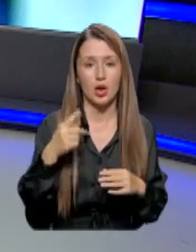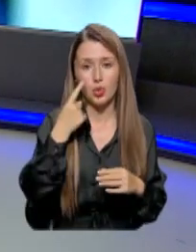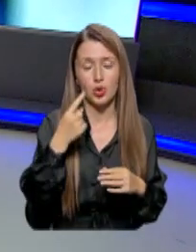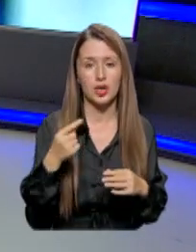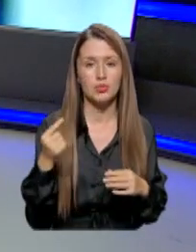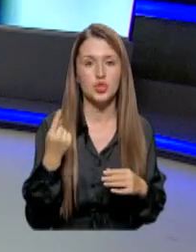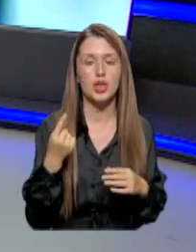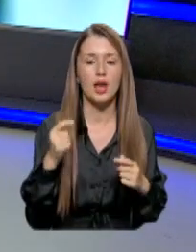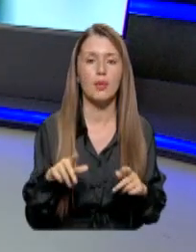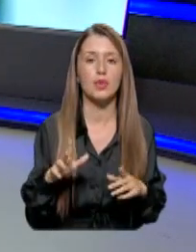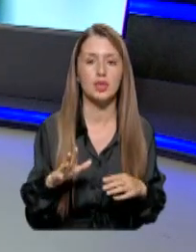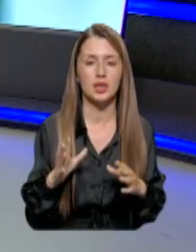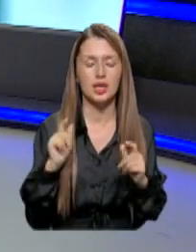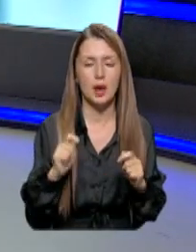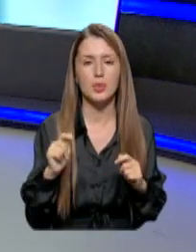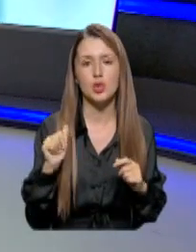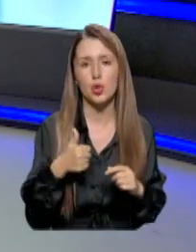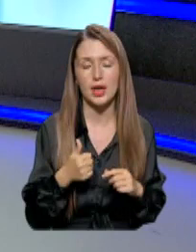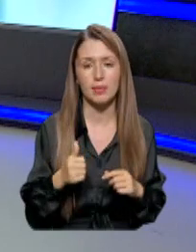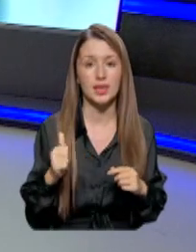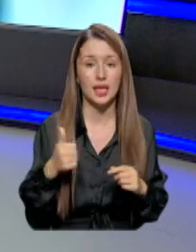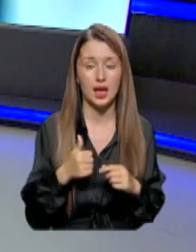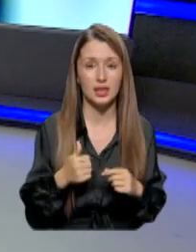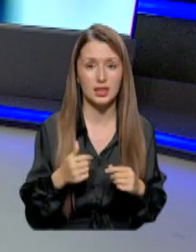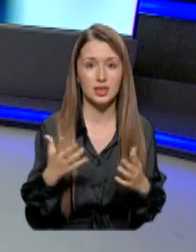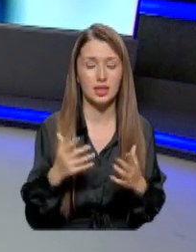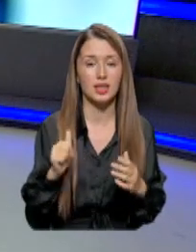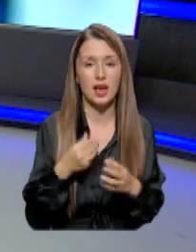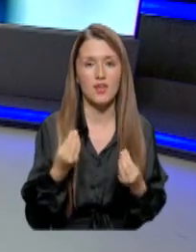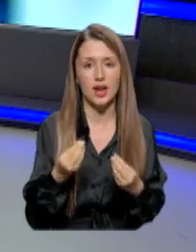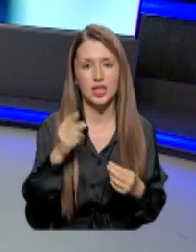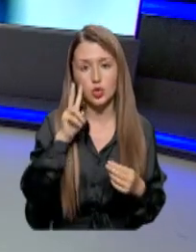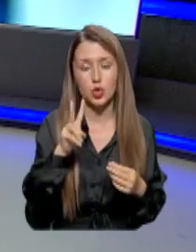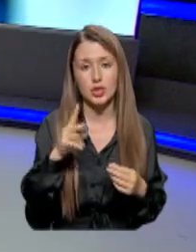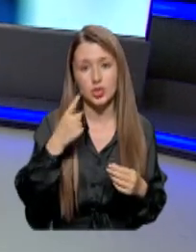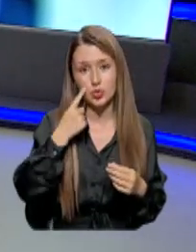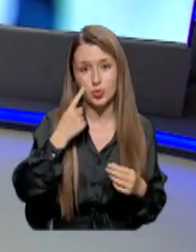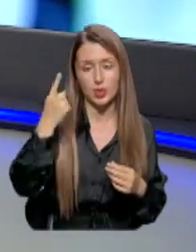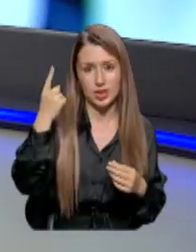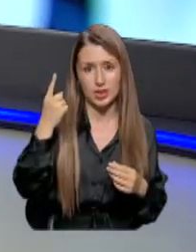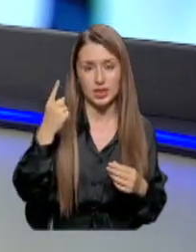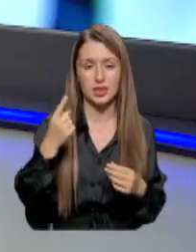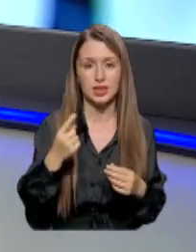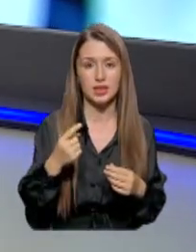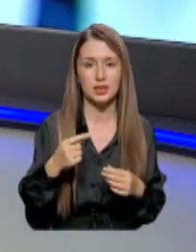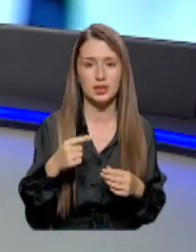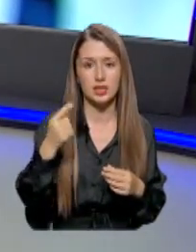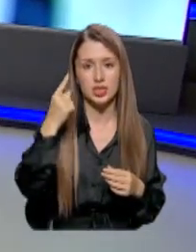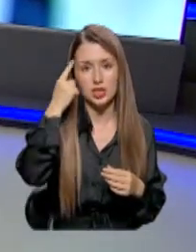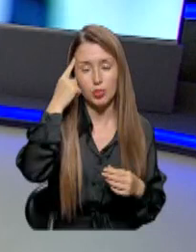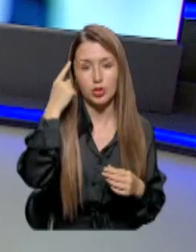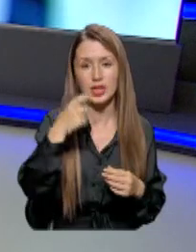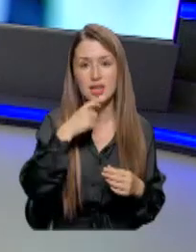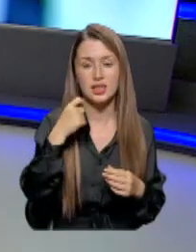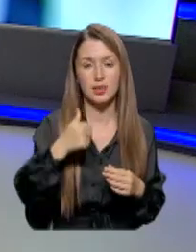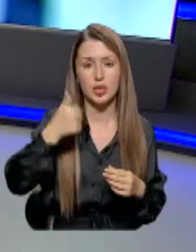çok önemli, çok değerli. Ne kadar önem verdiğini gösteriyor. Ama Sayın Cumhurbaşkanı Japonya'da eski